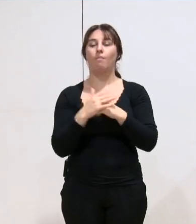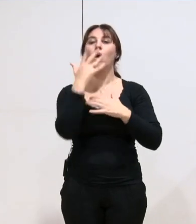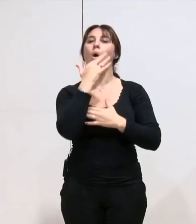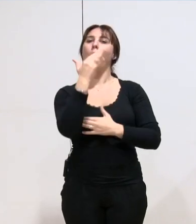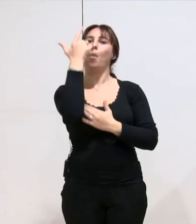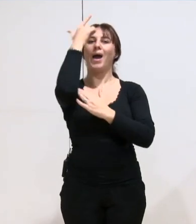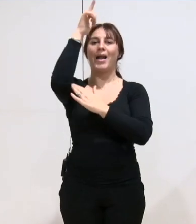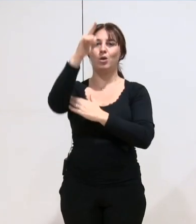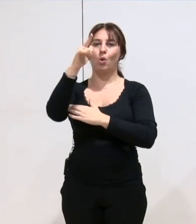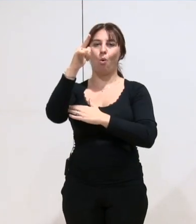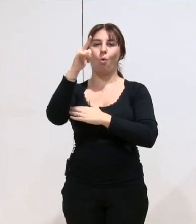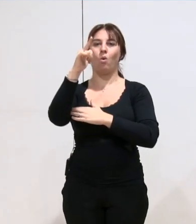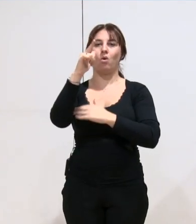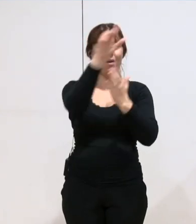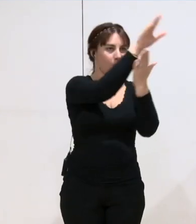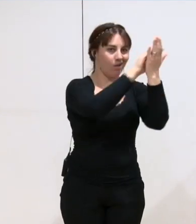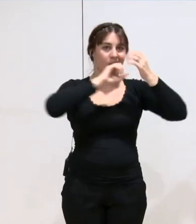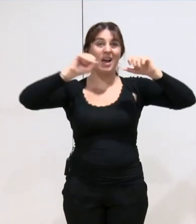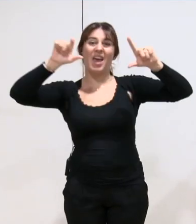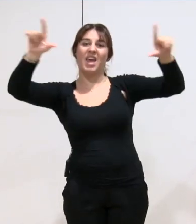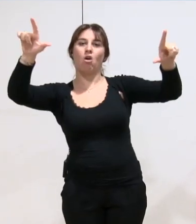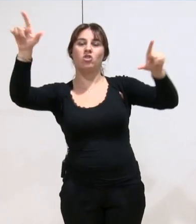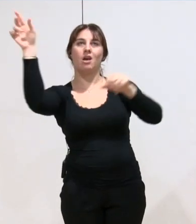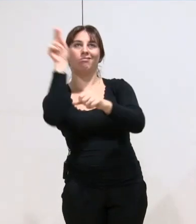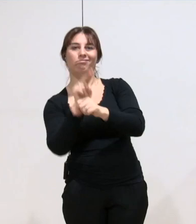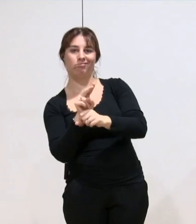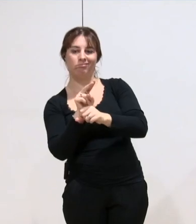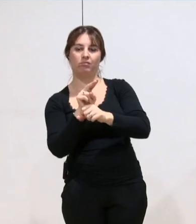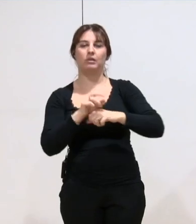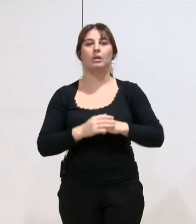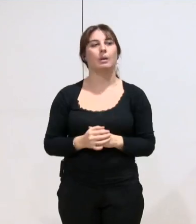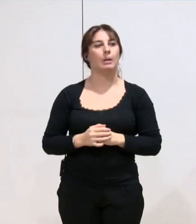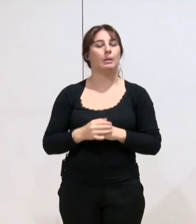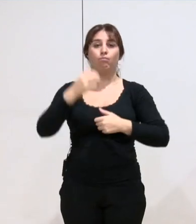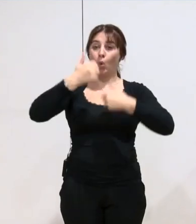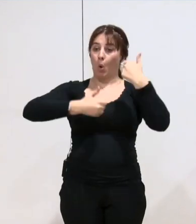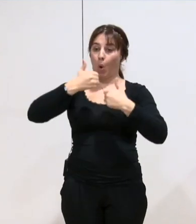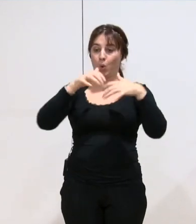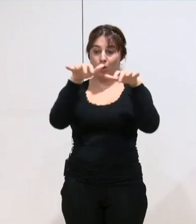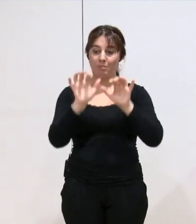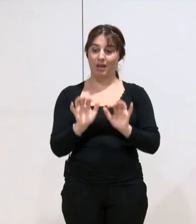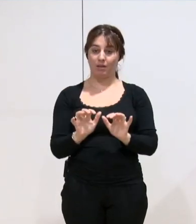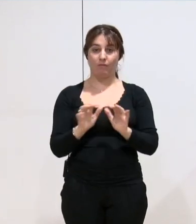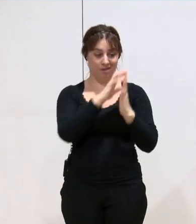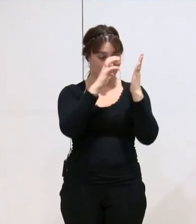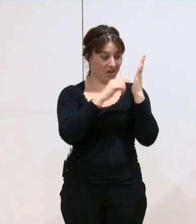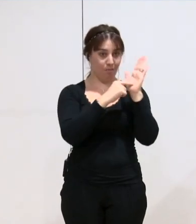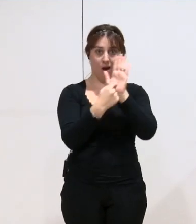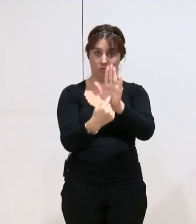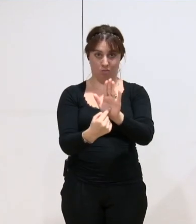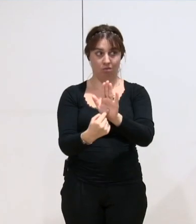retransmis sur écran géant. Il y avait des concours administratifs, on voit avec cette délibération qu'ils sont